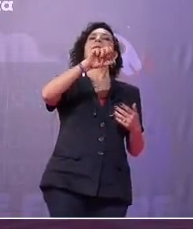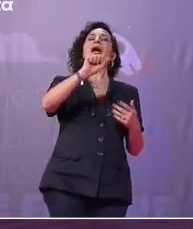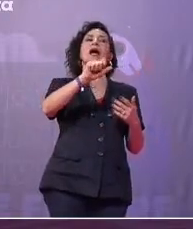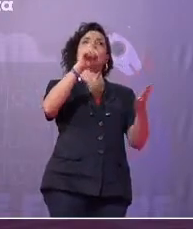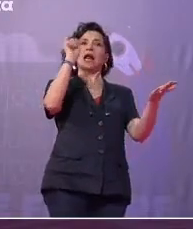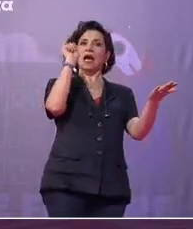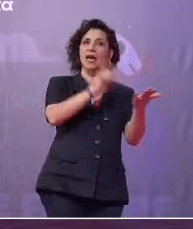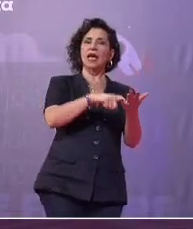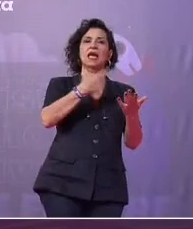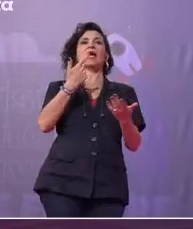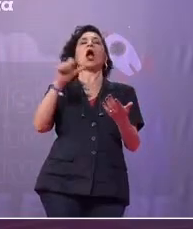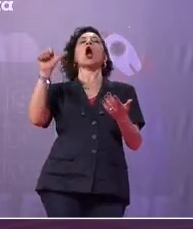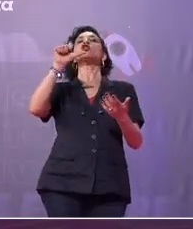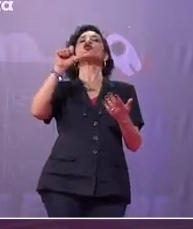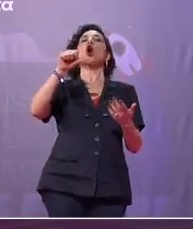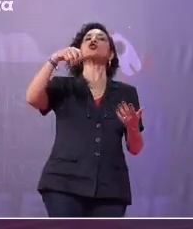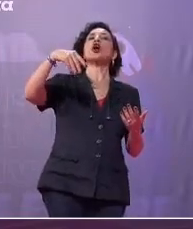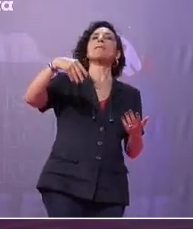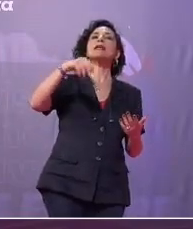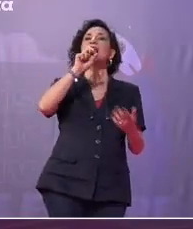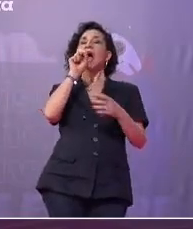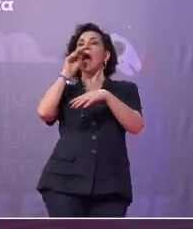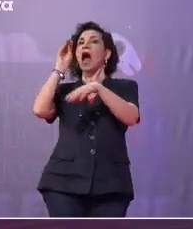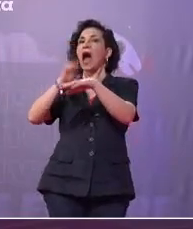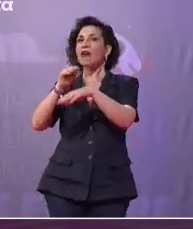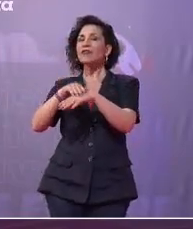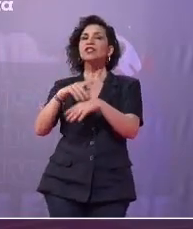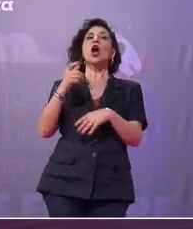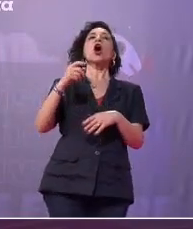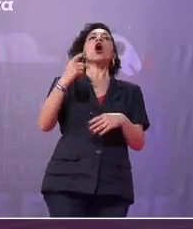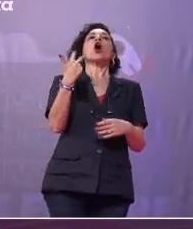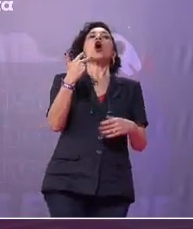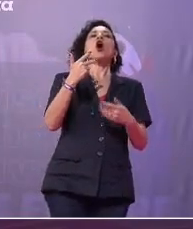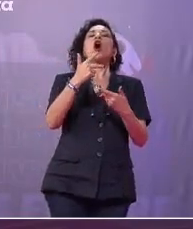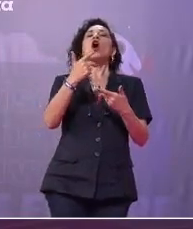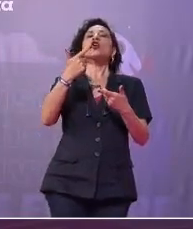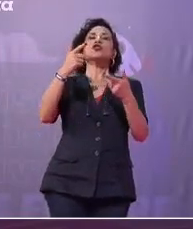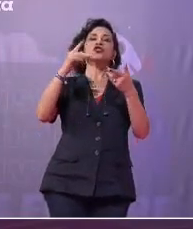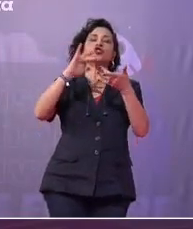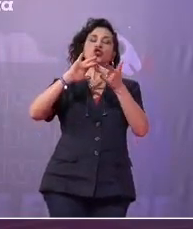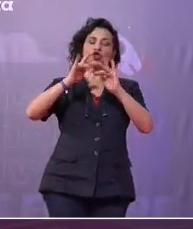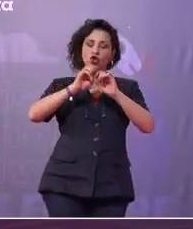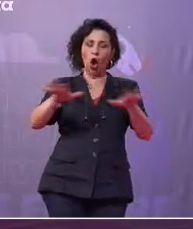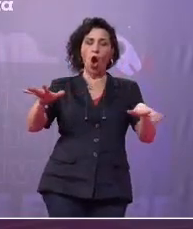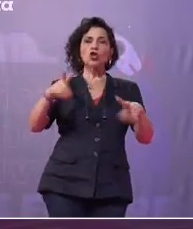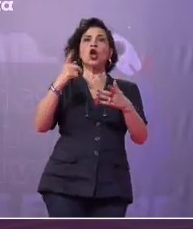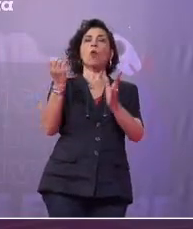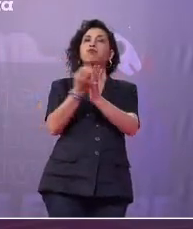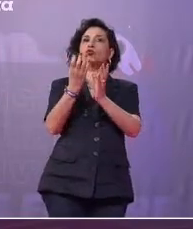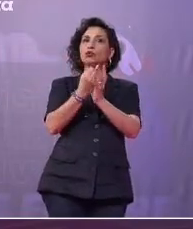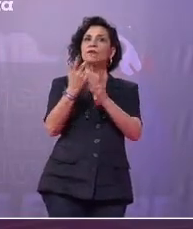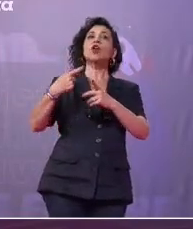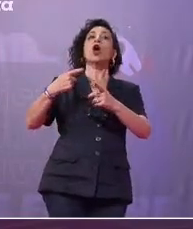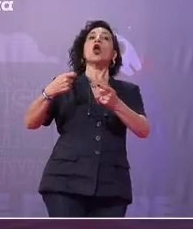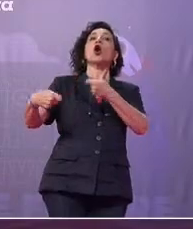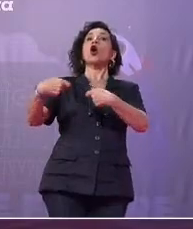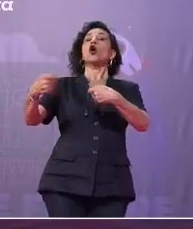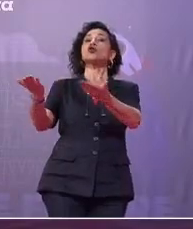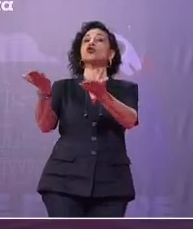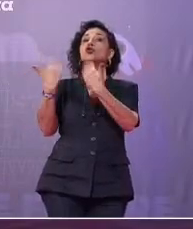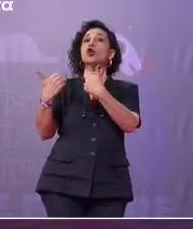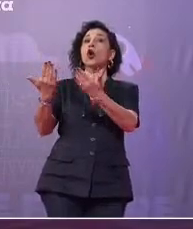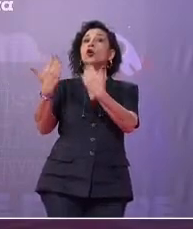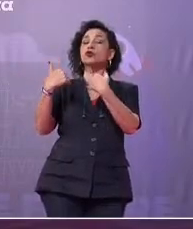media advertising i software di produttività lo shopping diventeranno prestissimo Un solo